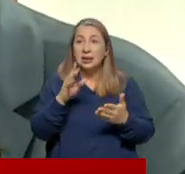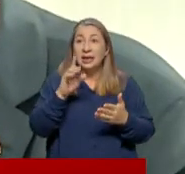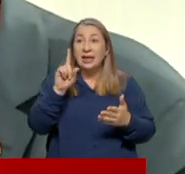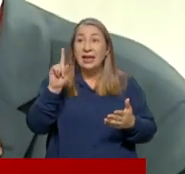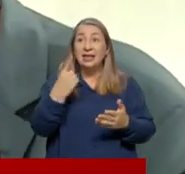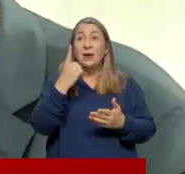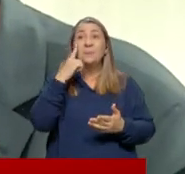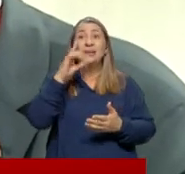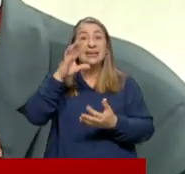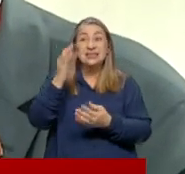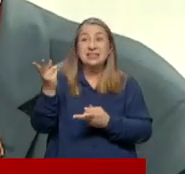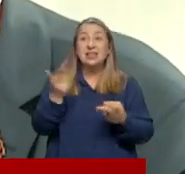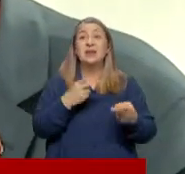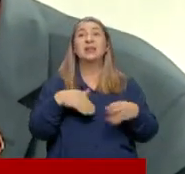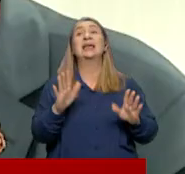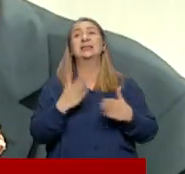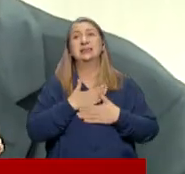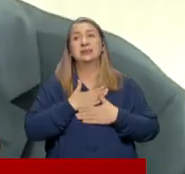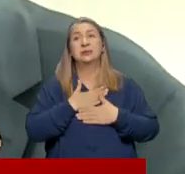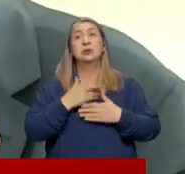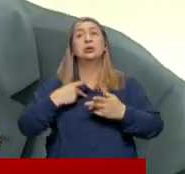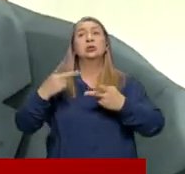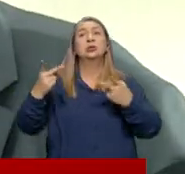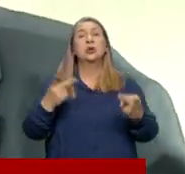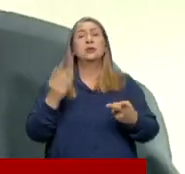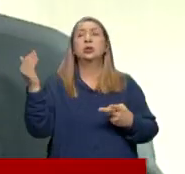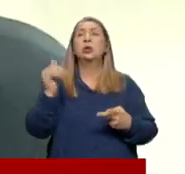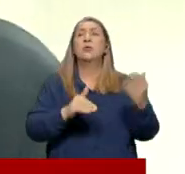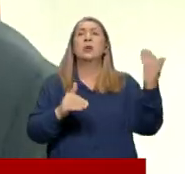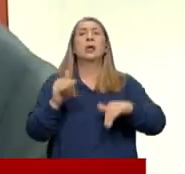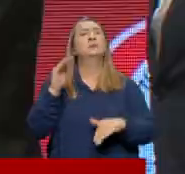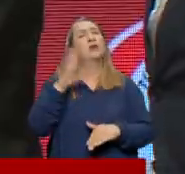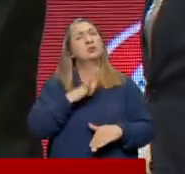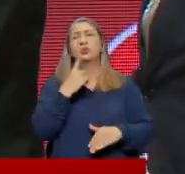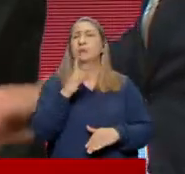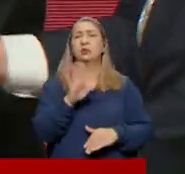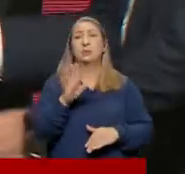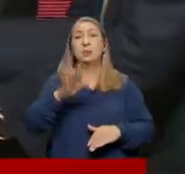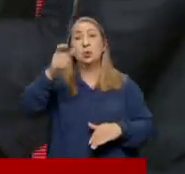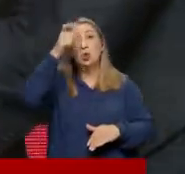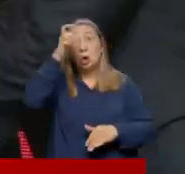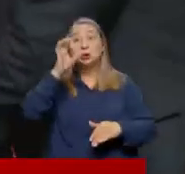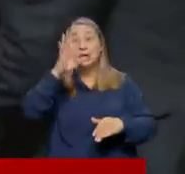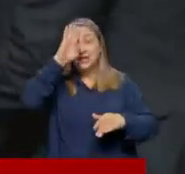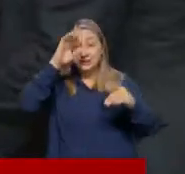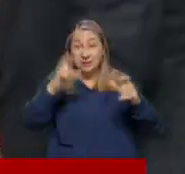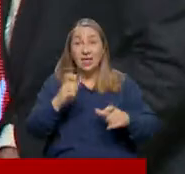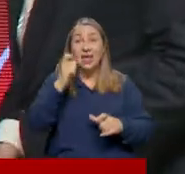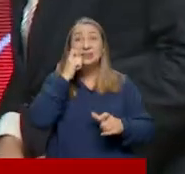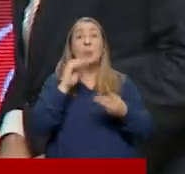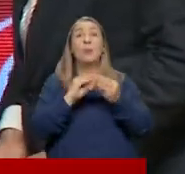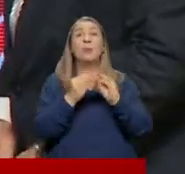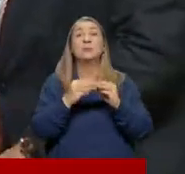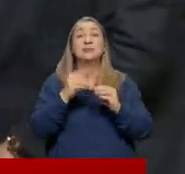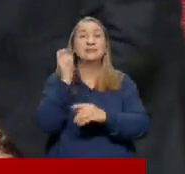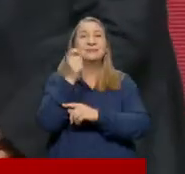ilk defa bir kişi davet bu davet ettiğin zaman gelmeyenler de var onları çekmeyeceğim Türk ocaklarının İstanbul'daki İslam'ın